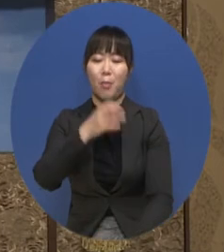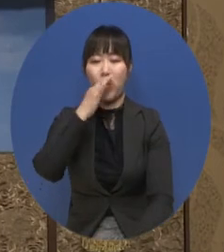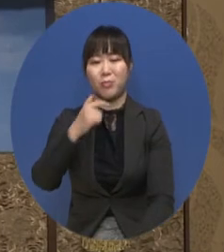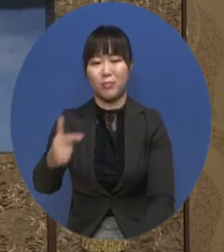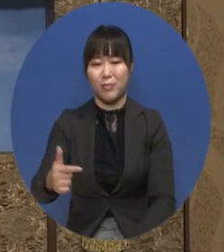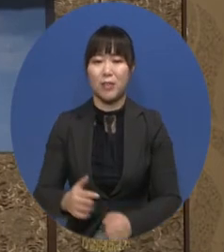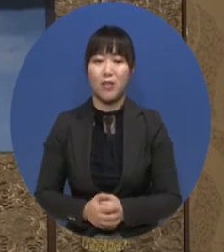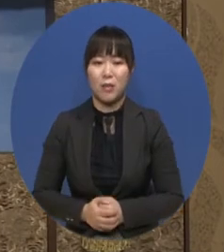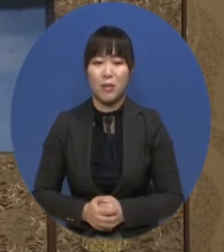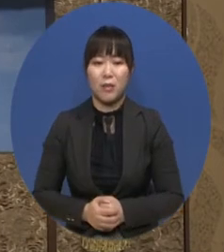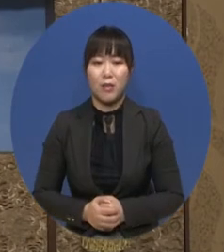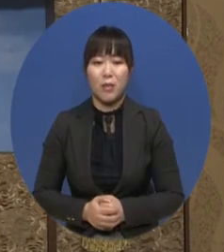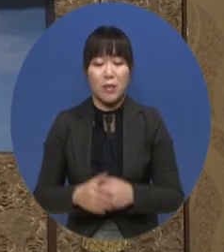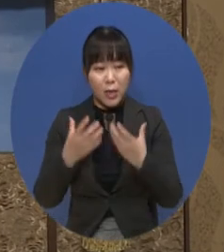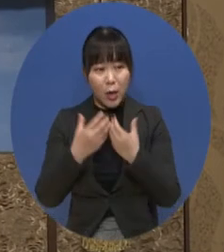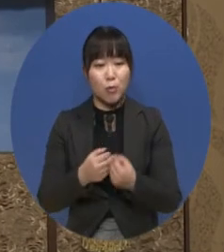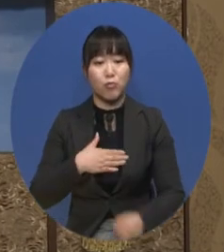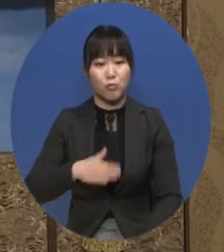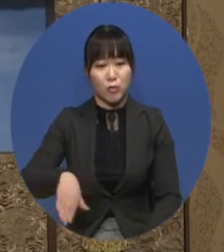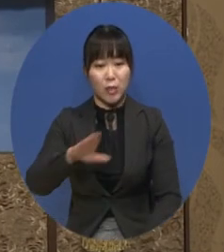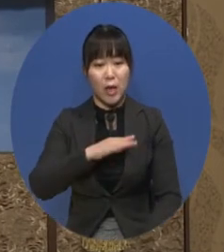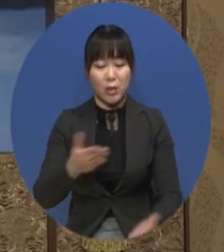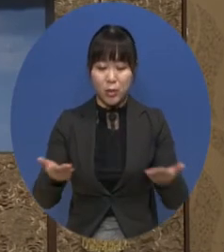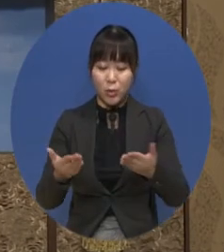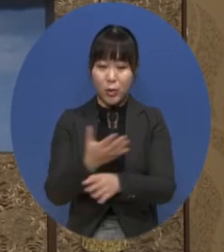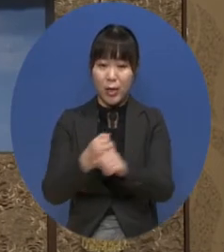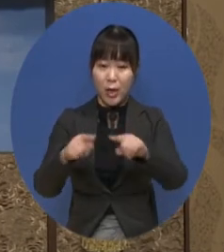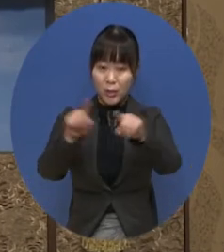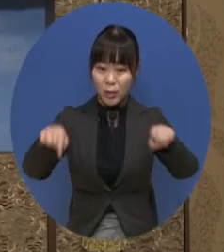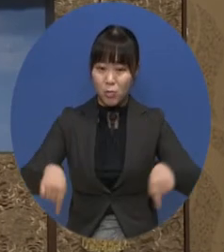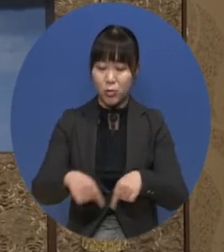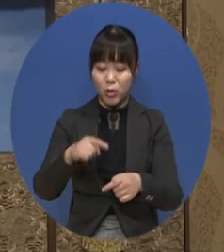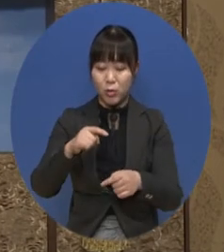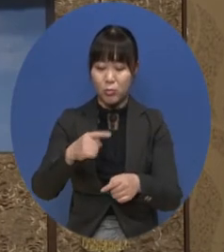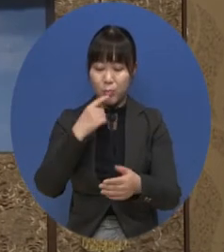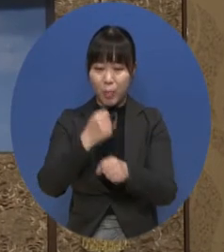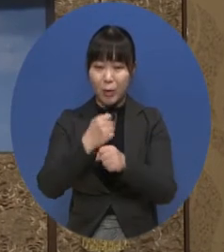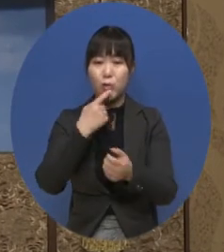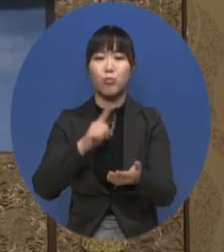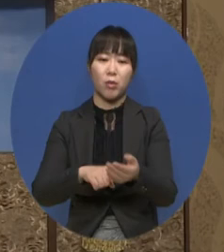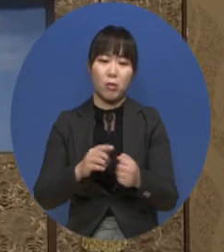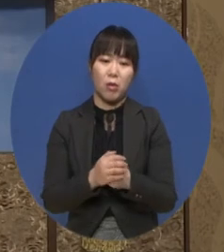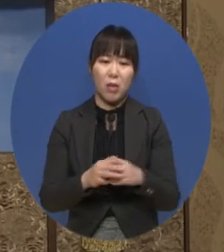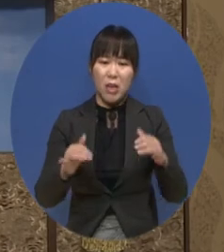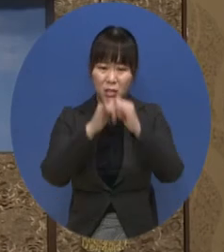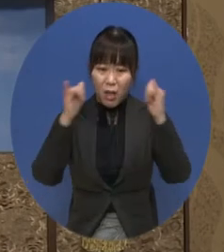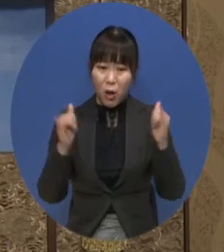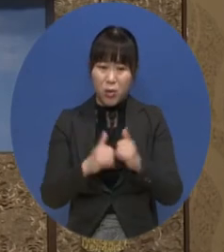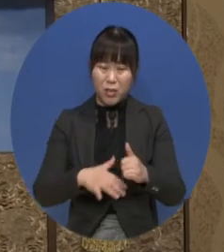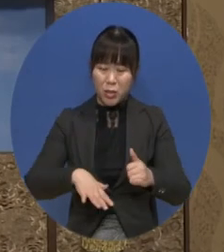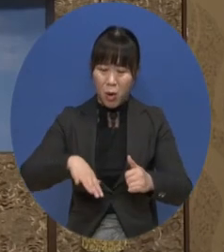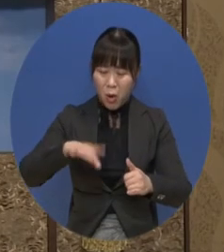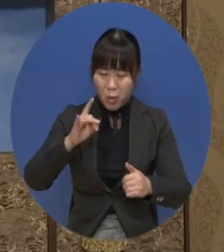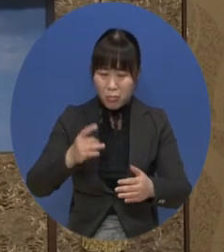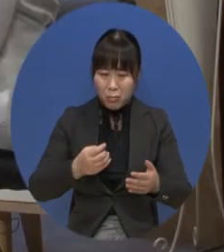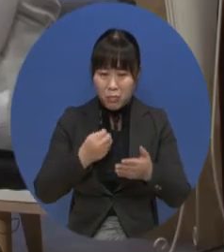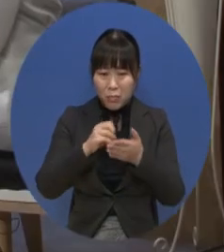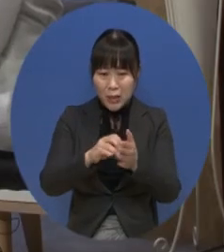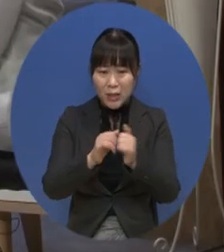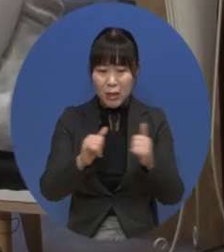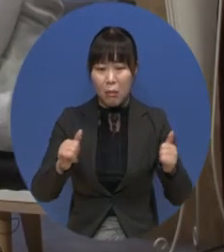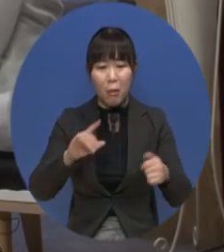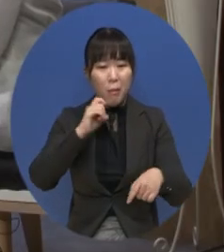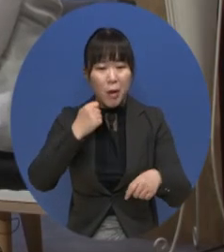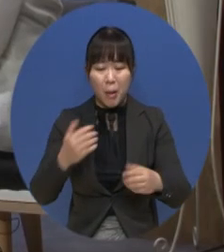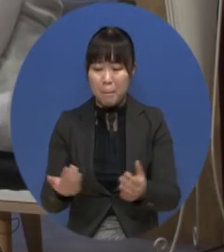보람돼요. 일례로 저희가 예. 근로계약서를 쉽게 만든 적이 있어요. 사회초년생은 근로계약서 어려워요. 그쵸. 근데 발달장애